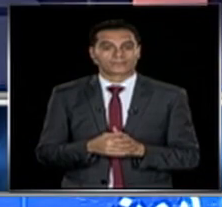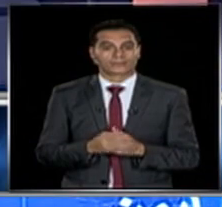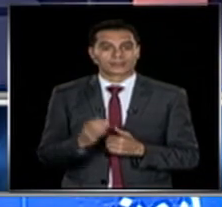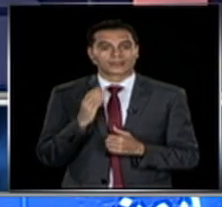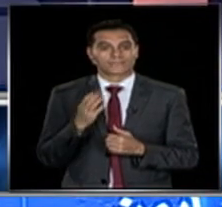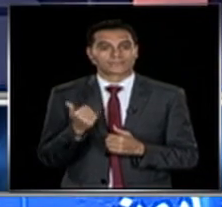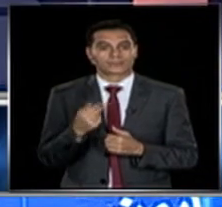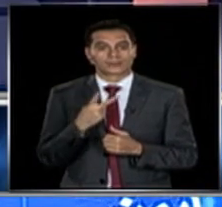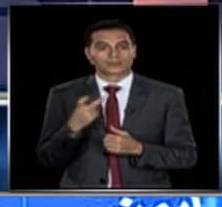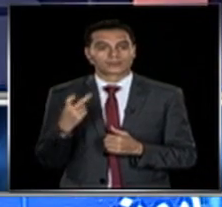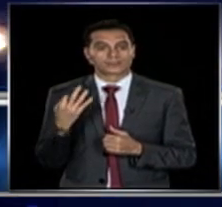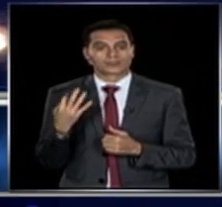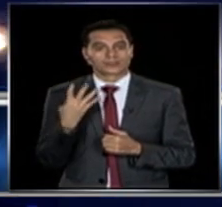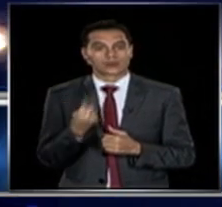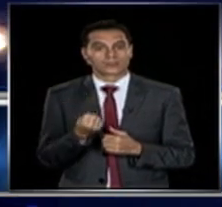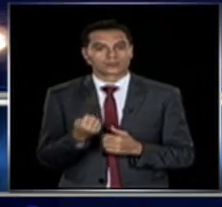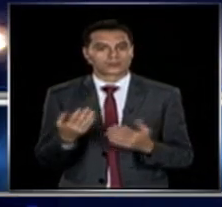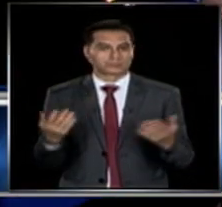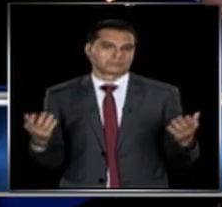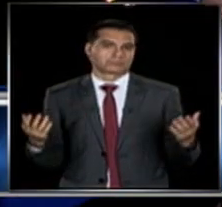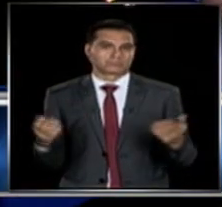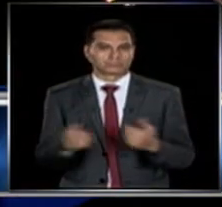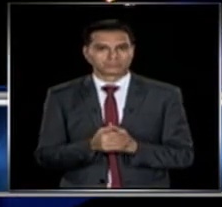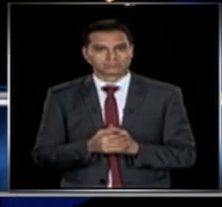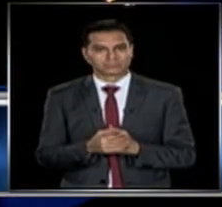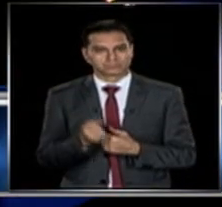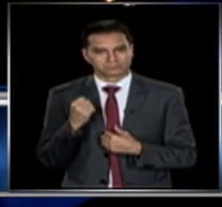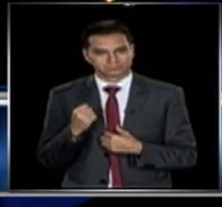إجابتك 243.